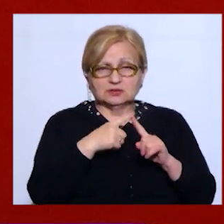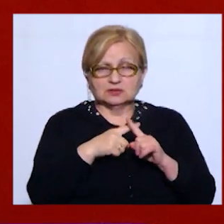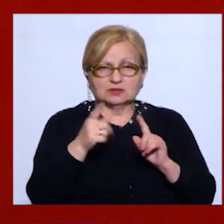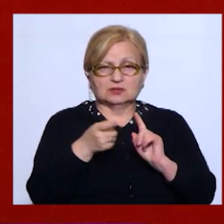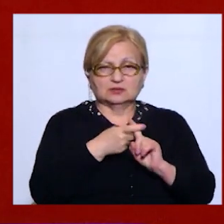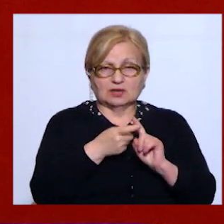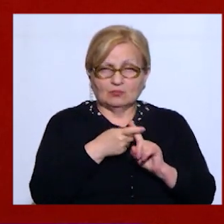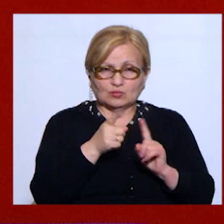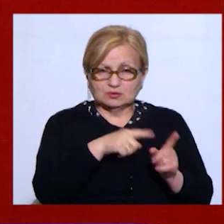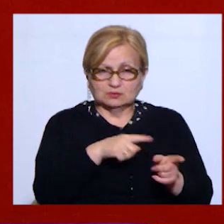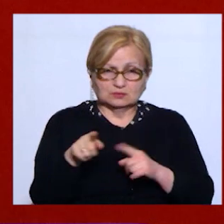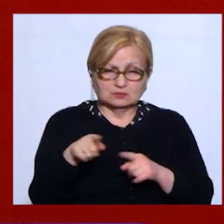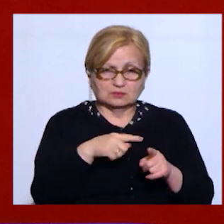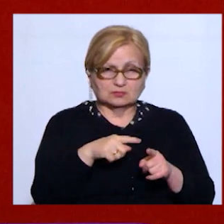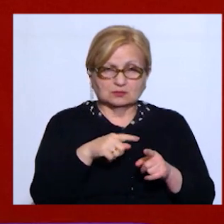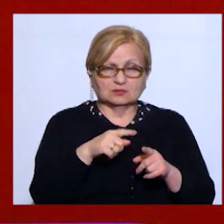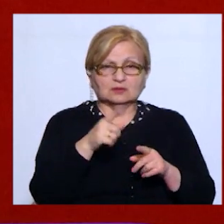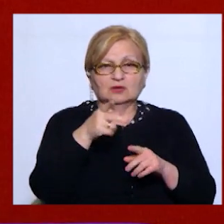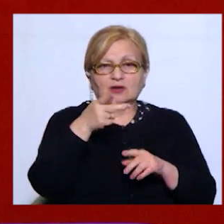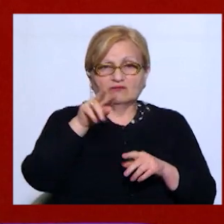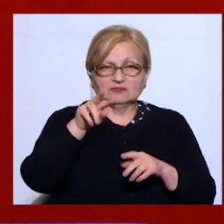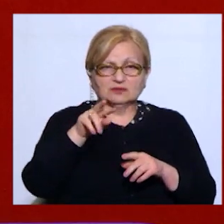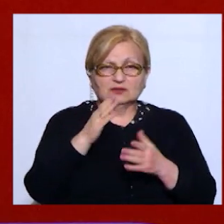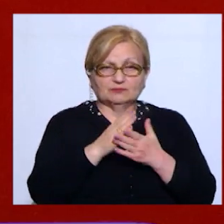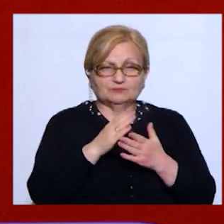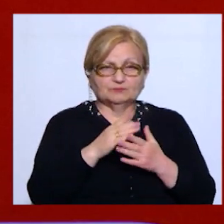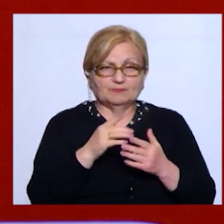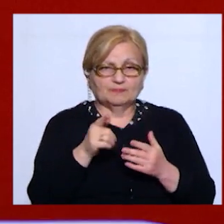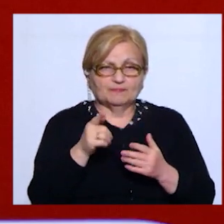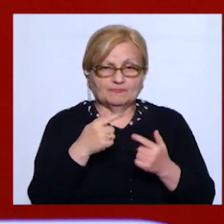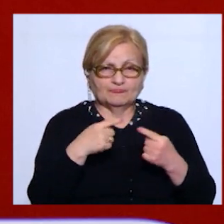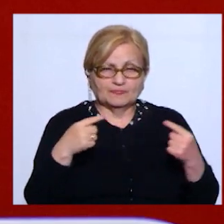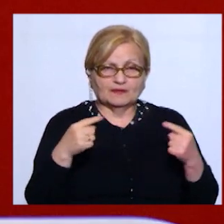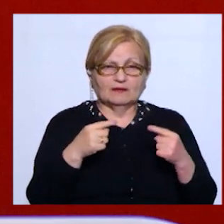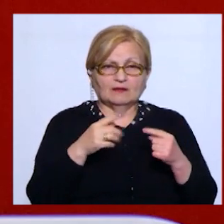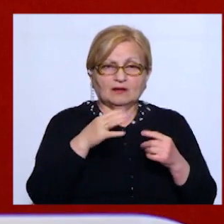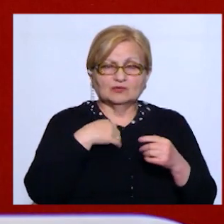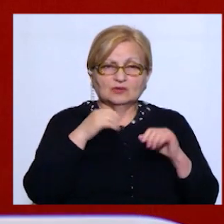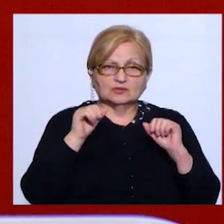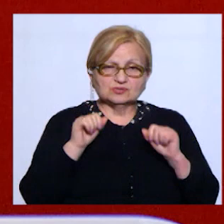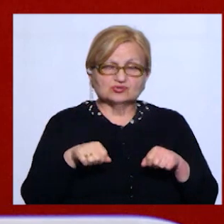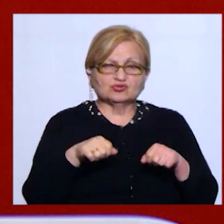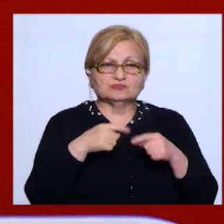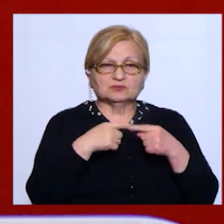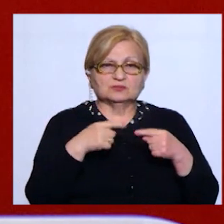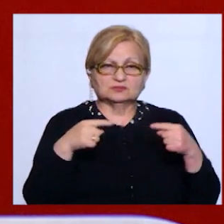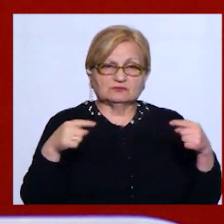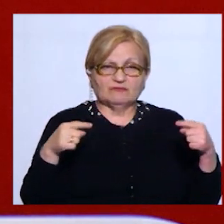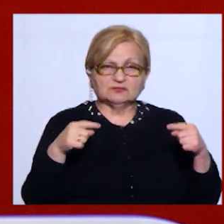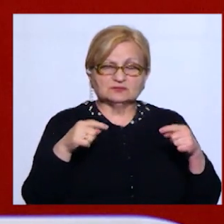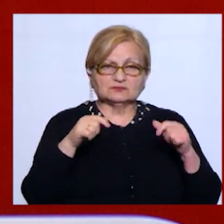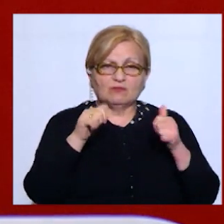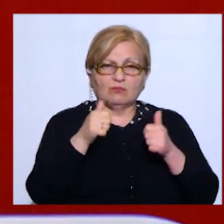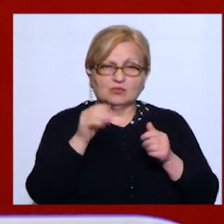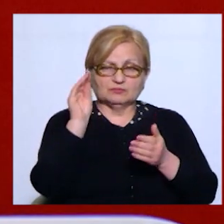დამოკიდებულება. ვიცით, რომ კვადრატული ფუნქციის ზოგადი სახე არის ax2 + bx + c, მაგრამ შეგვიძლია სხვადასხვა ფორმითაც ჩავწეროთ